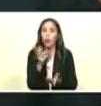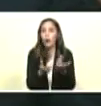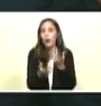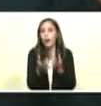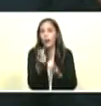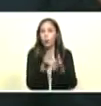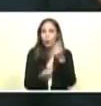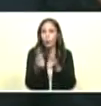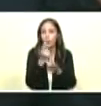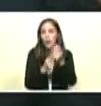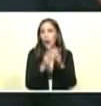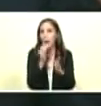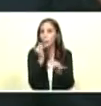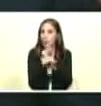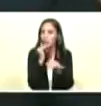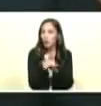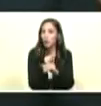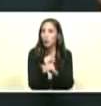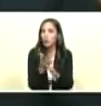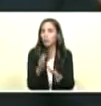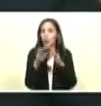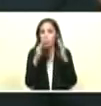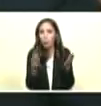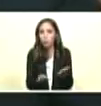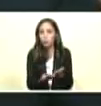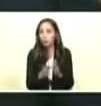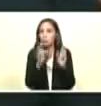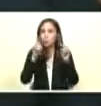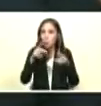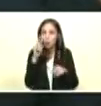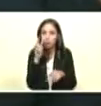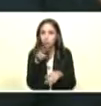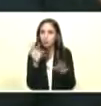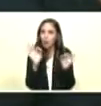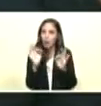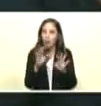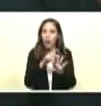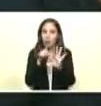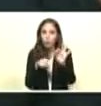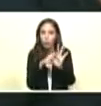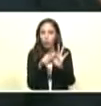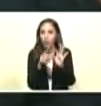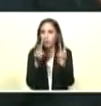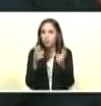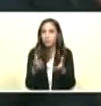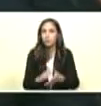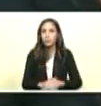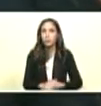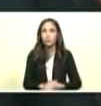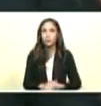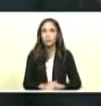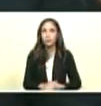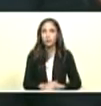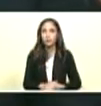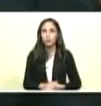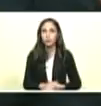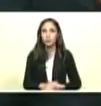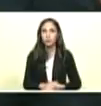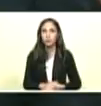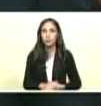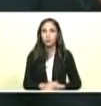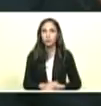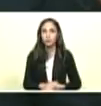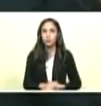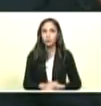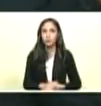mundial. Этот шаг позволит не только улучшить экономику Венесуэлы, как Венесуэлы, так и всего региона Латинской